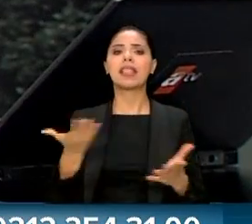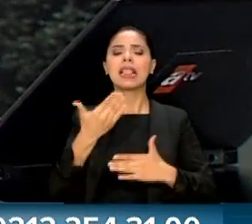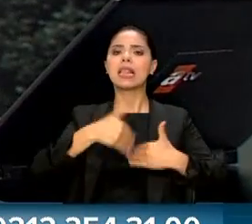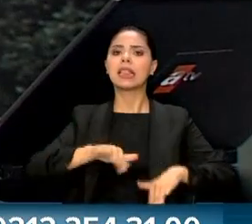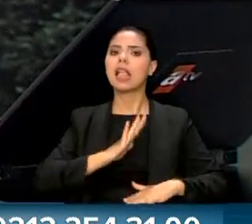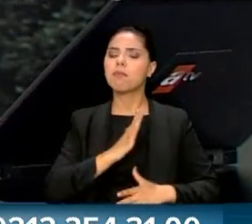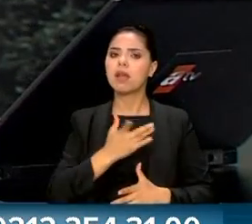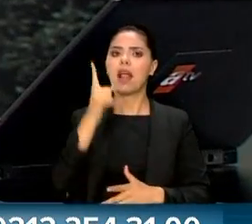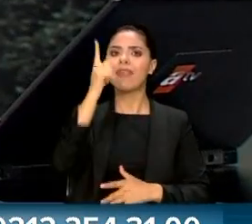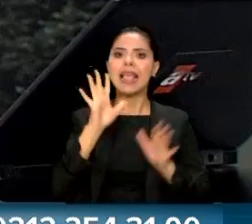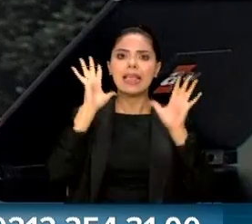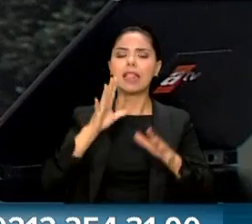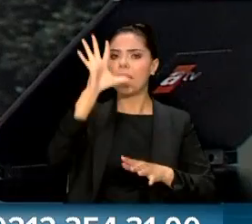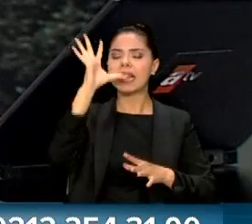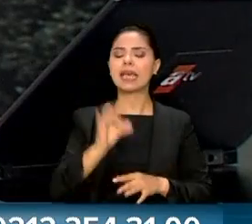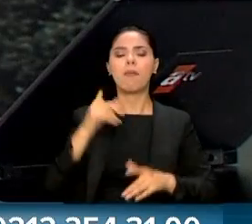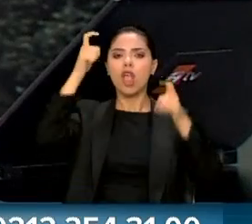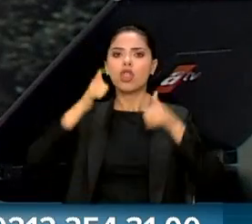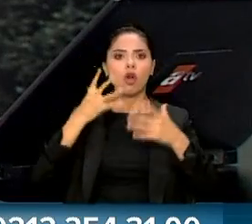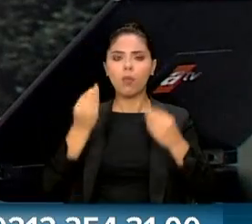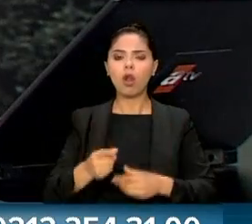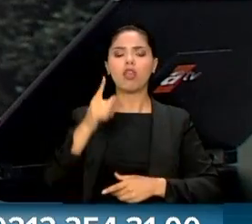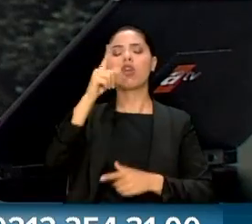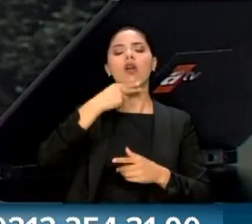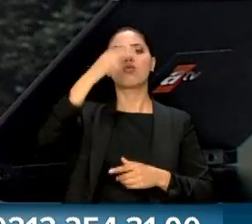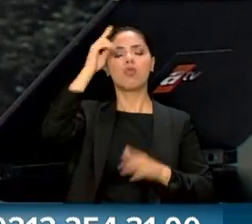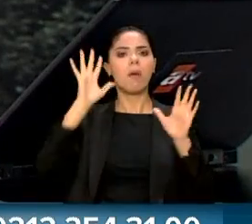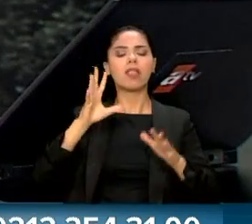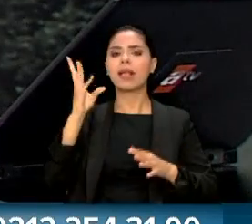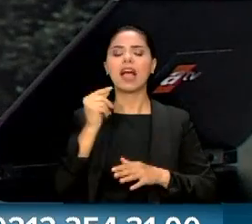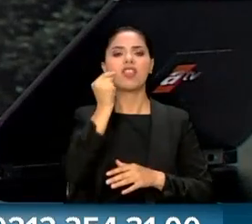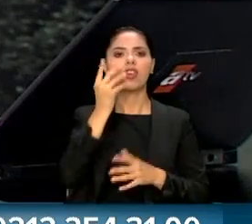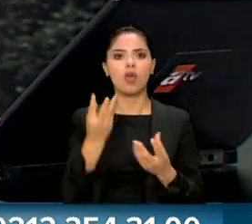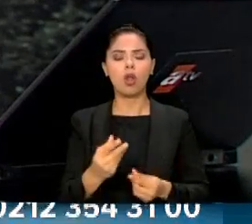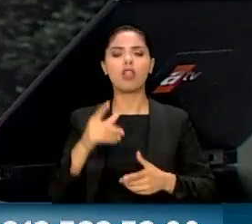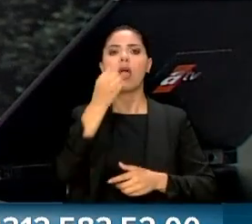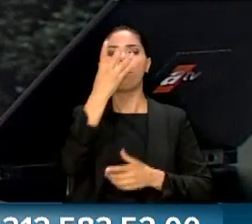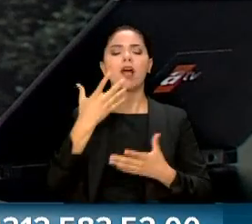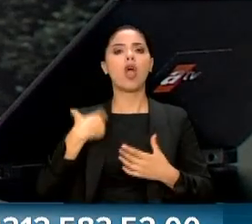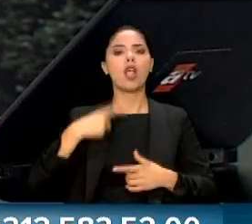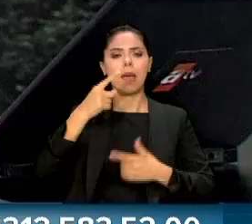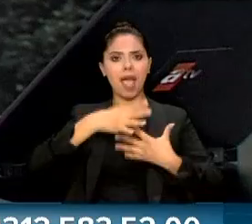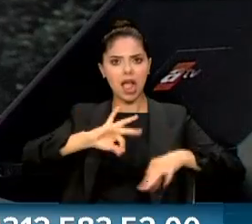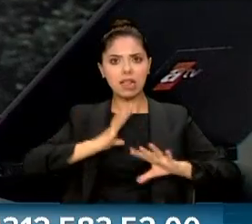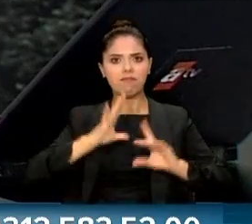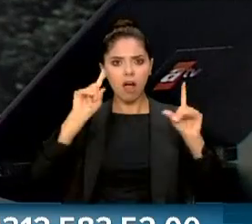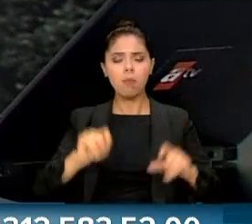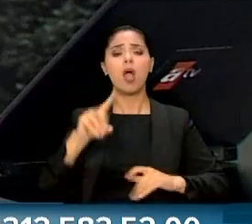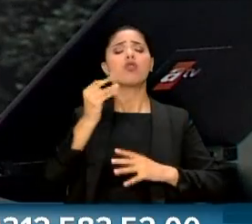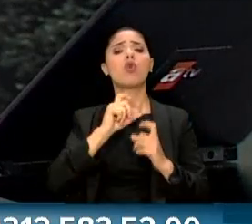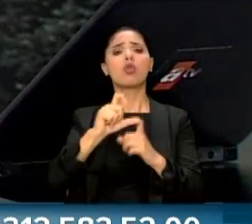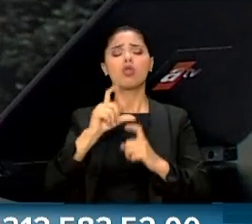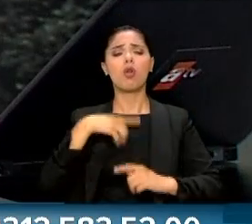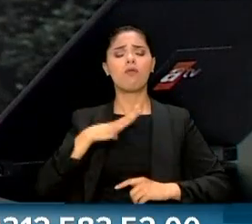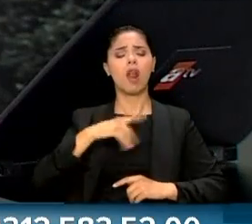tedbirler var? İlk namazı kim kıldıracak? Cuma namazı kaç kişiyle kılınacak? Avluda özel bir hazırlık yapıldı mı gibi onlarca soru